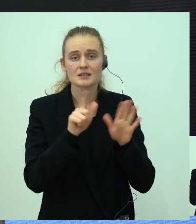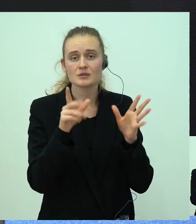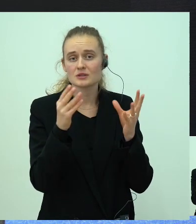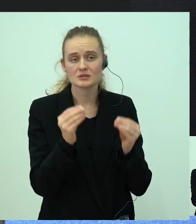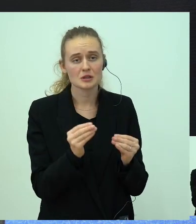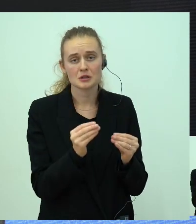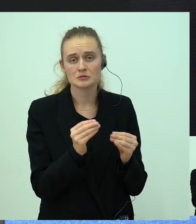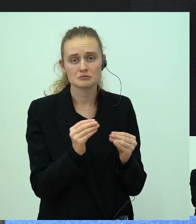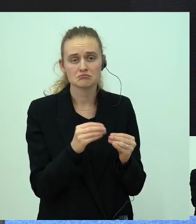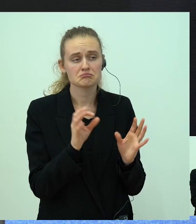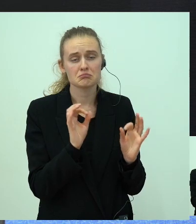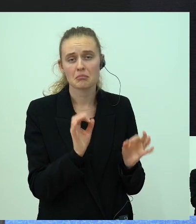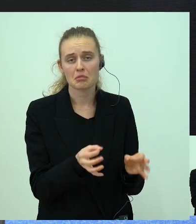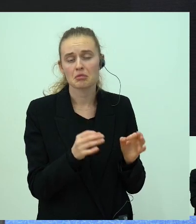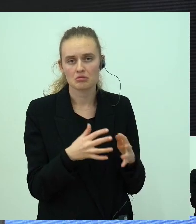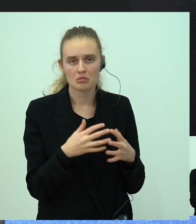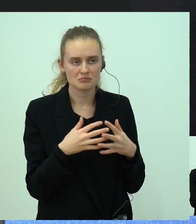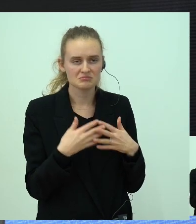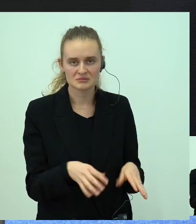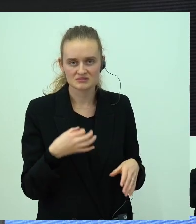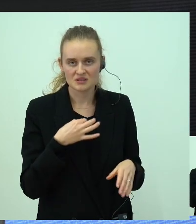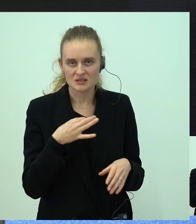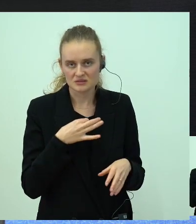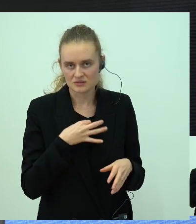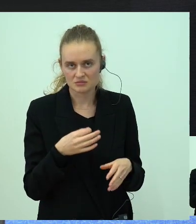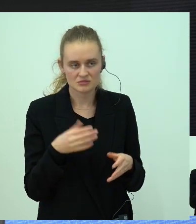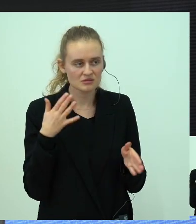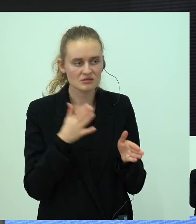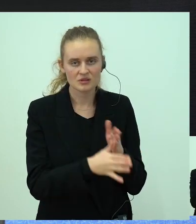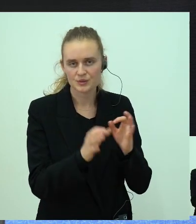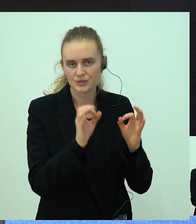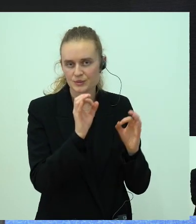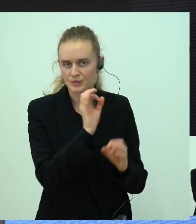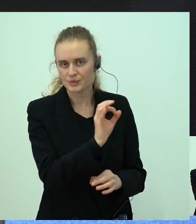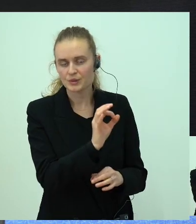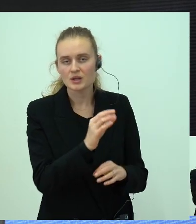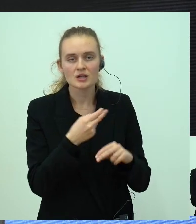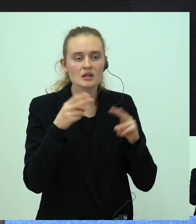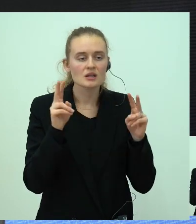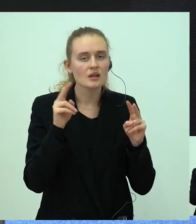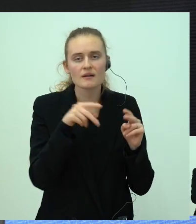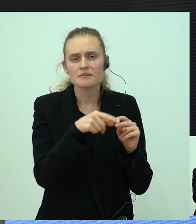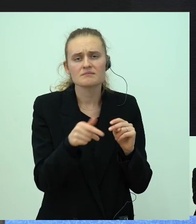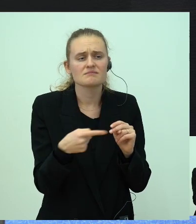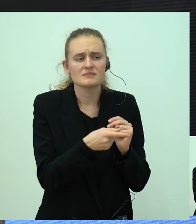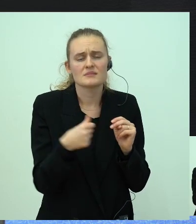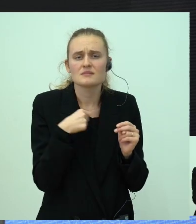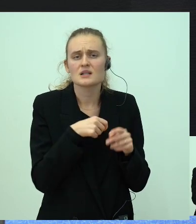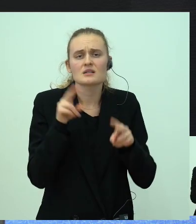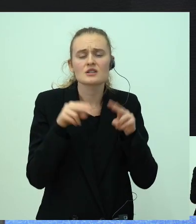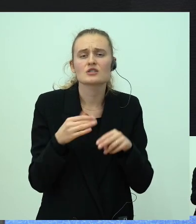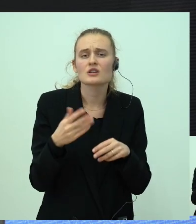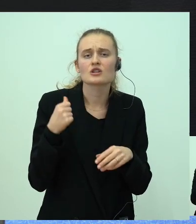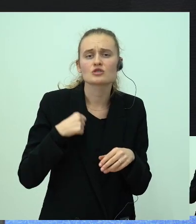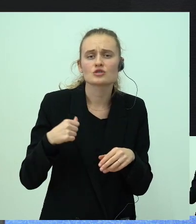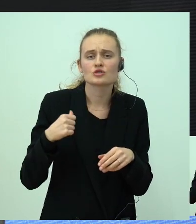įvykių. Jiems tie įvykiai nieko nereiškia. Jie nežino, kiek per tuos įvykius žuvo žmonių, kiek